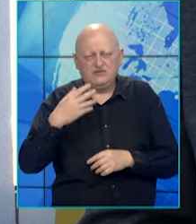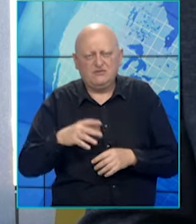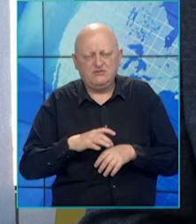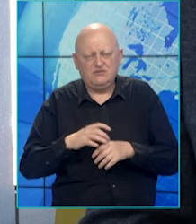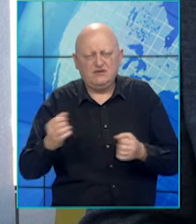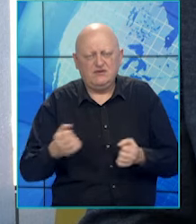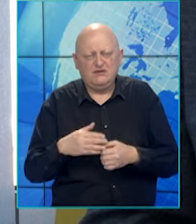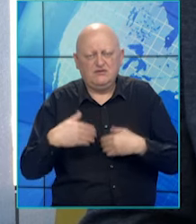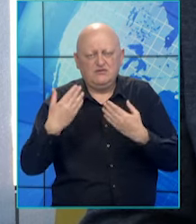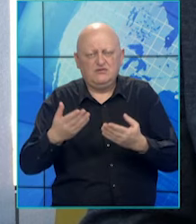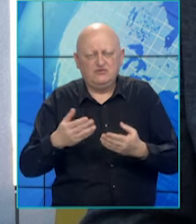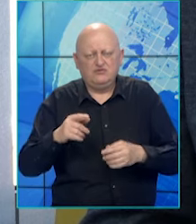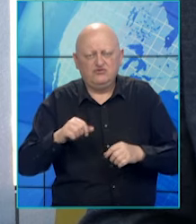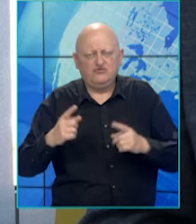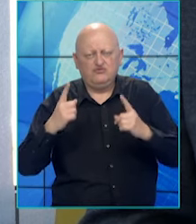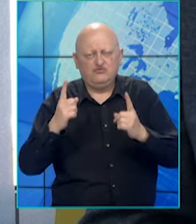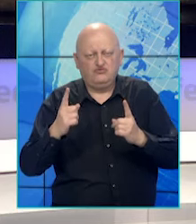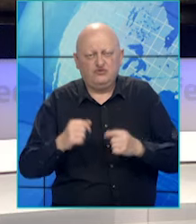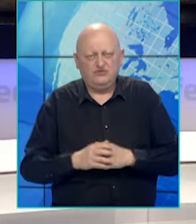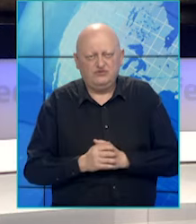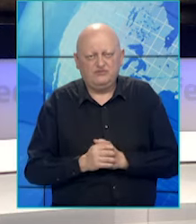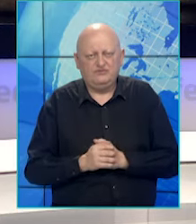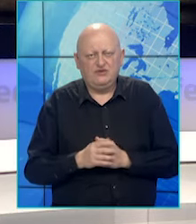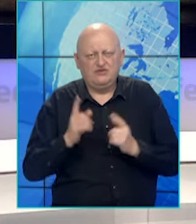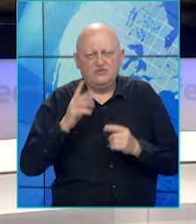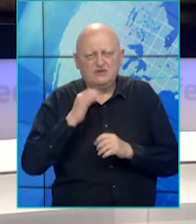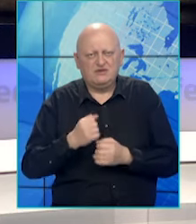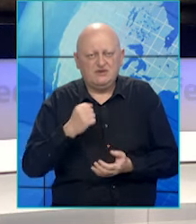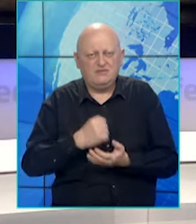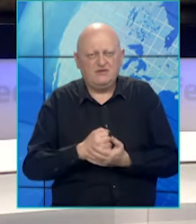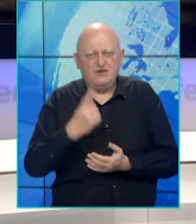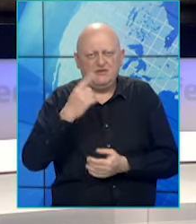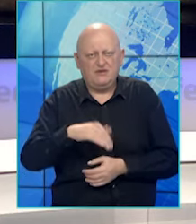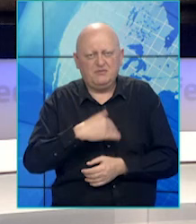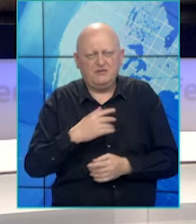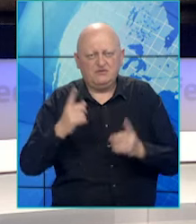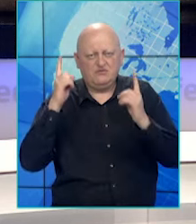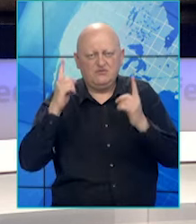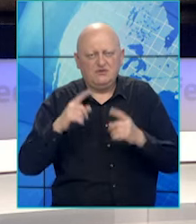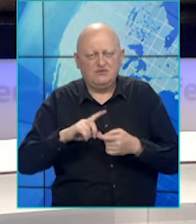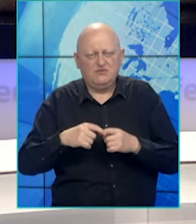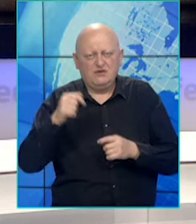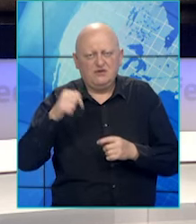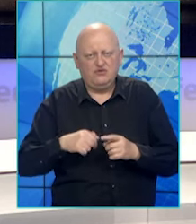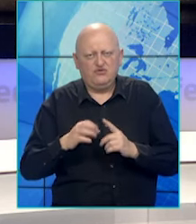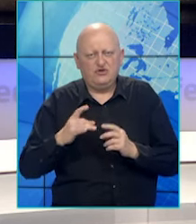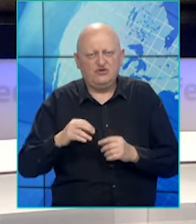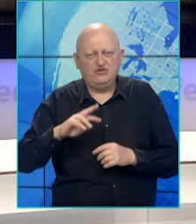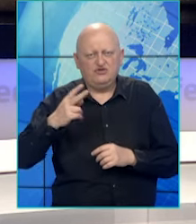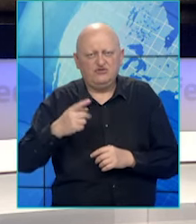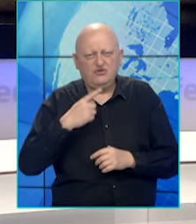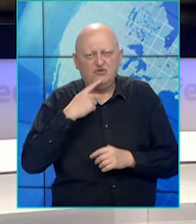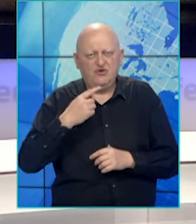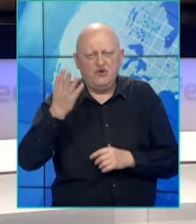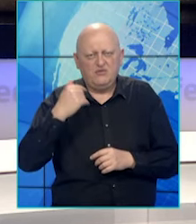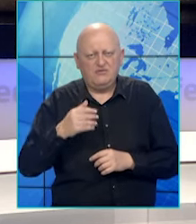provedenih aktivnosti biti predati postupajućem tužitelju. Sud Bosne i Hercegovine potvrdio je prvostepenu presudu u predmetu Jure Kordić